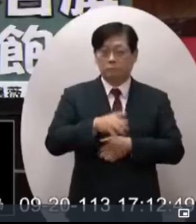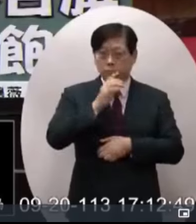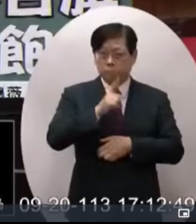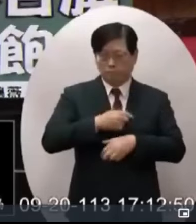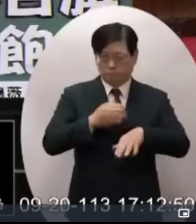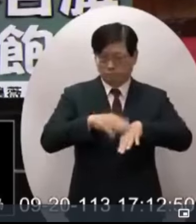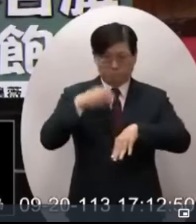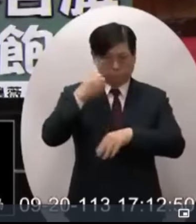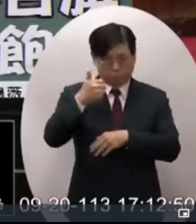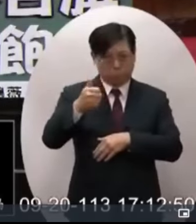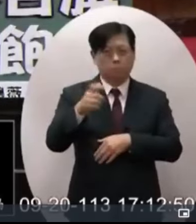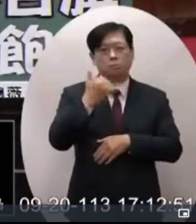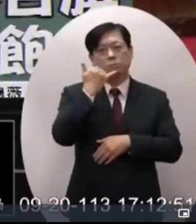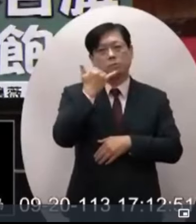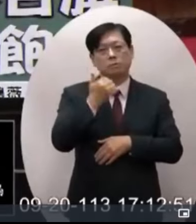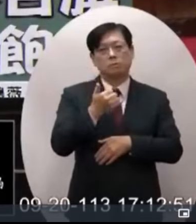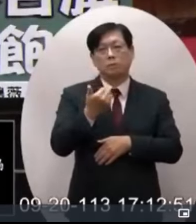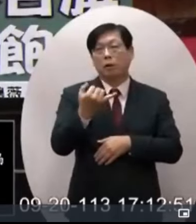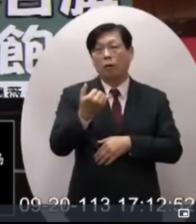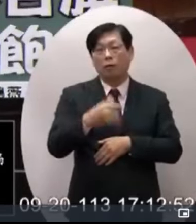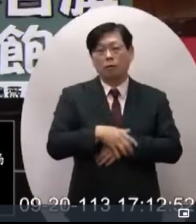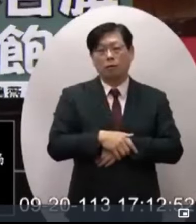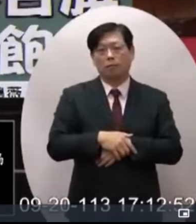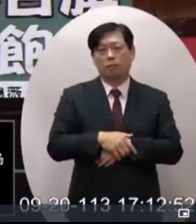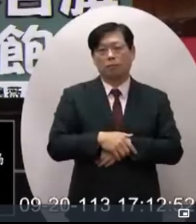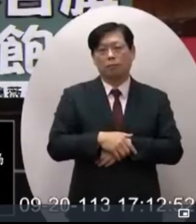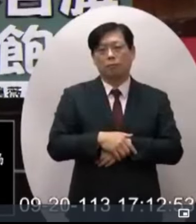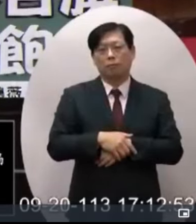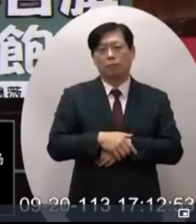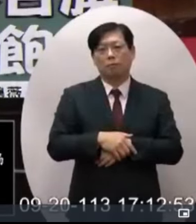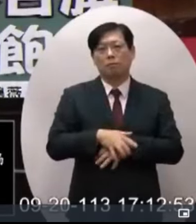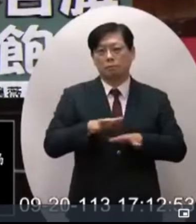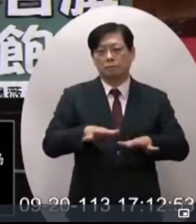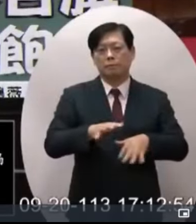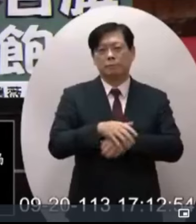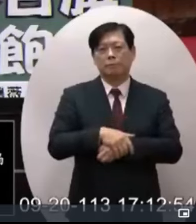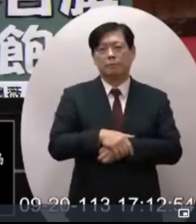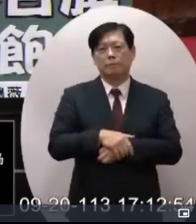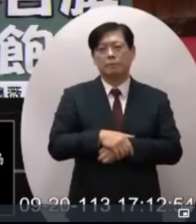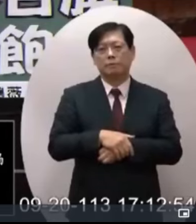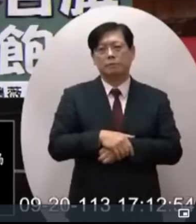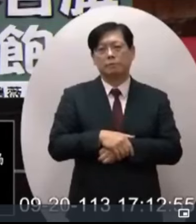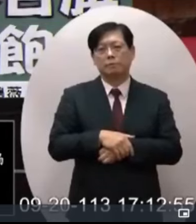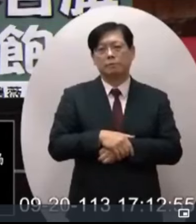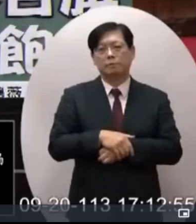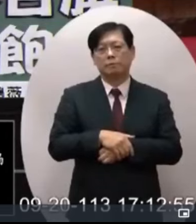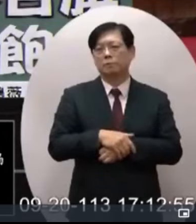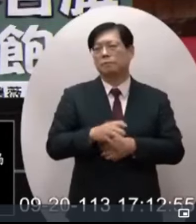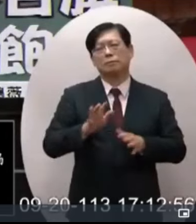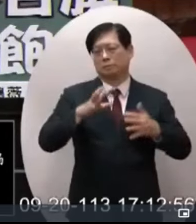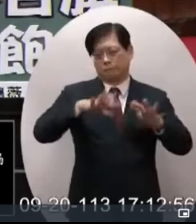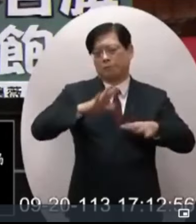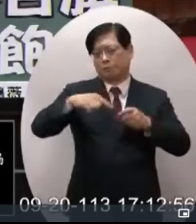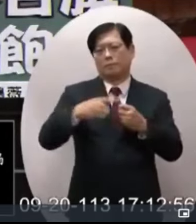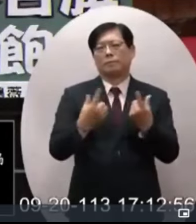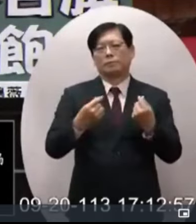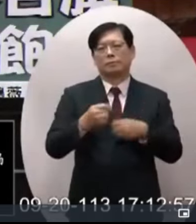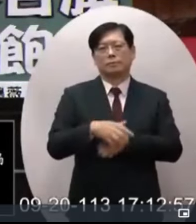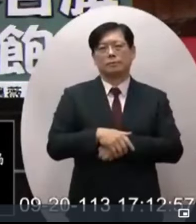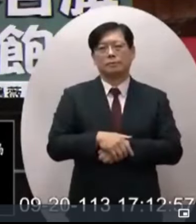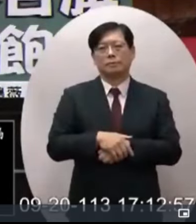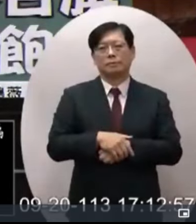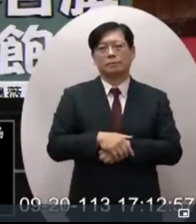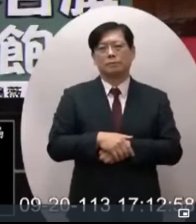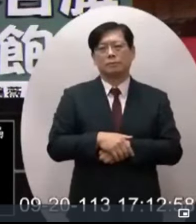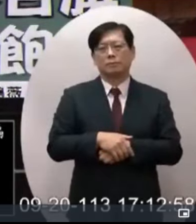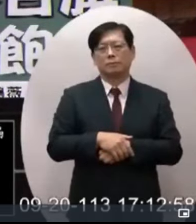成效才可以，好不好？在这边， 明年的相关预算执行过程， 没有，你包含今年执行，我愿意检 讨，给